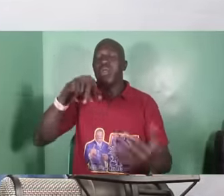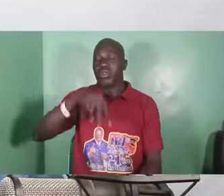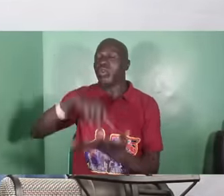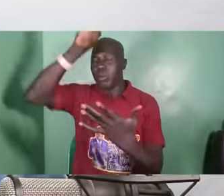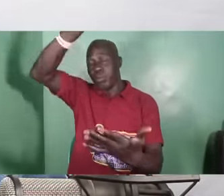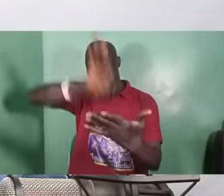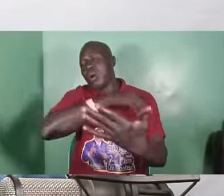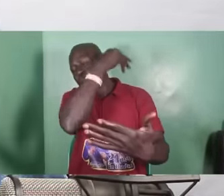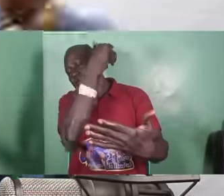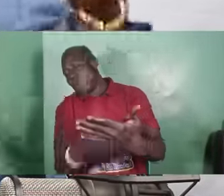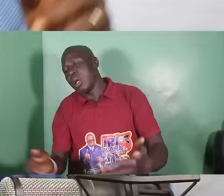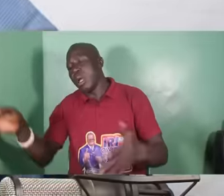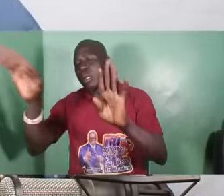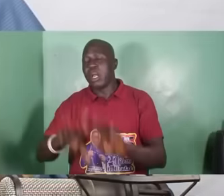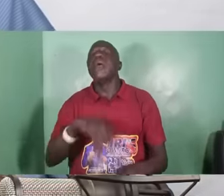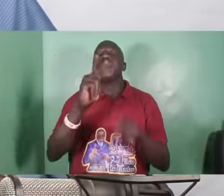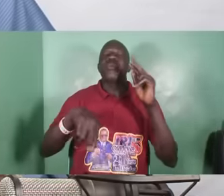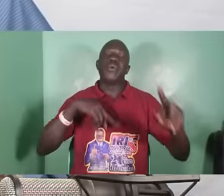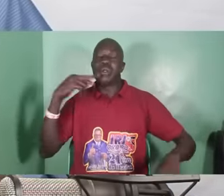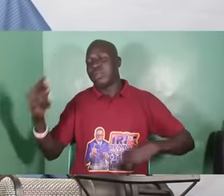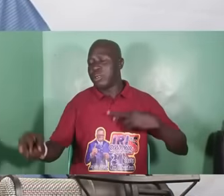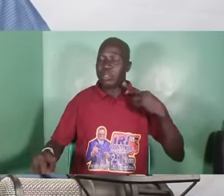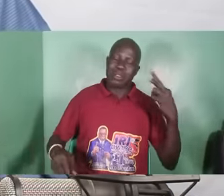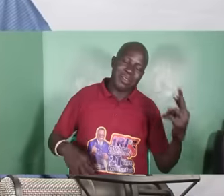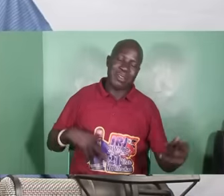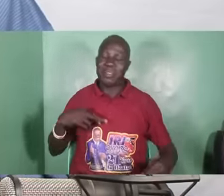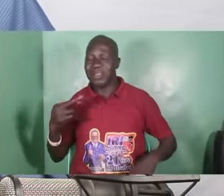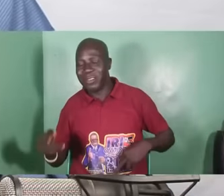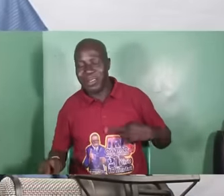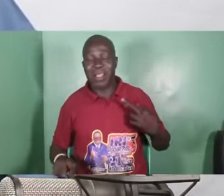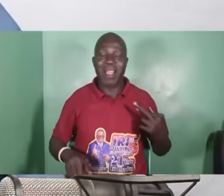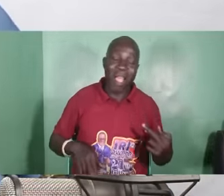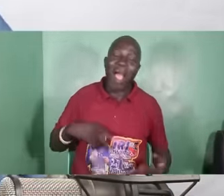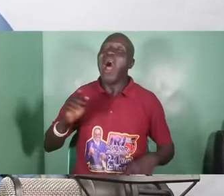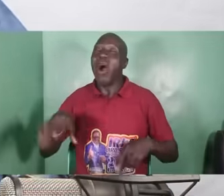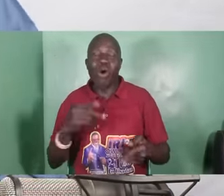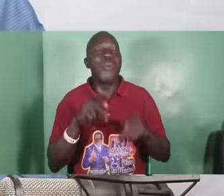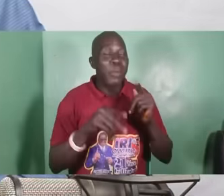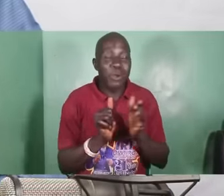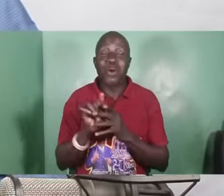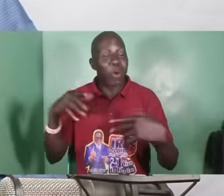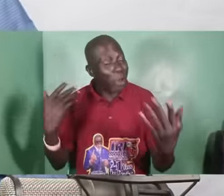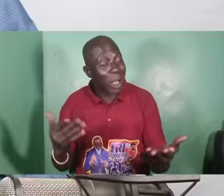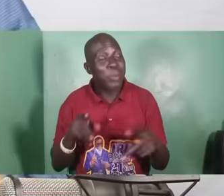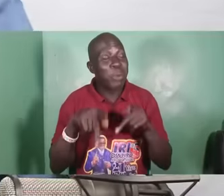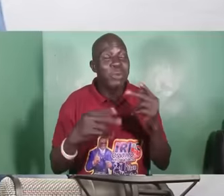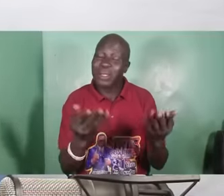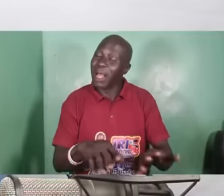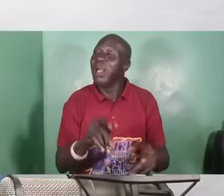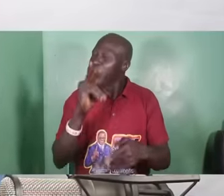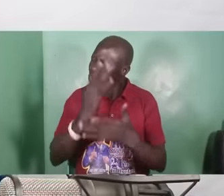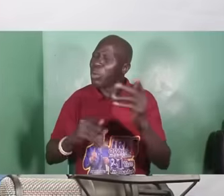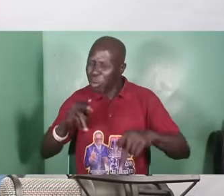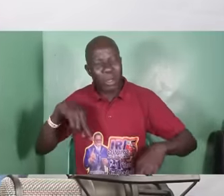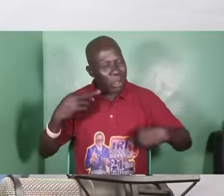Amen. Amen. Amen. Amen. Amen. Amen. Amen. Amen. Amen. Amen. Amen. Amen. Amen. Amen. Amen. Amen. Amen. Amen. Amen. Amen. Amen. Amen. Amen. Amen. Amen. Amen. Amen. Amen. Amen. Amen. Amen. Amen.